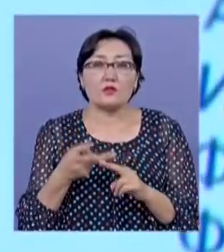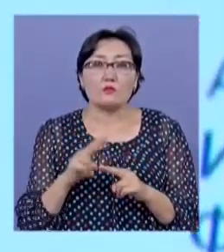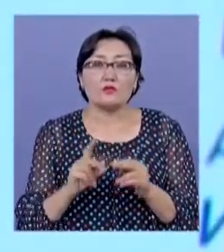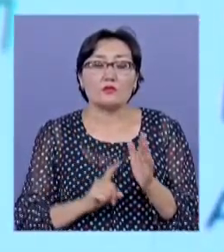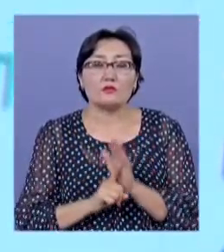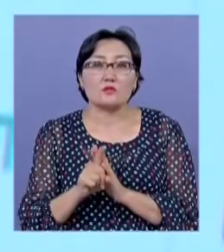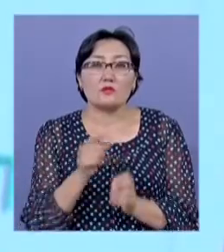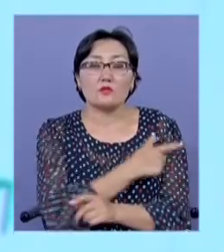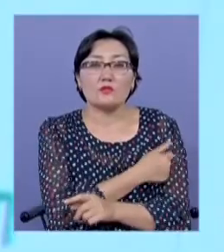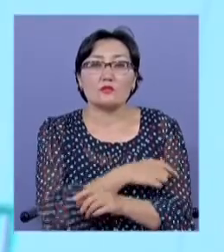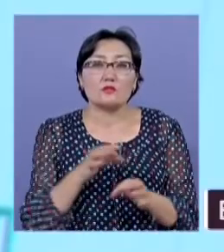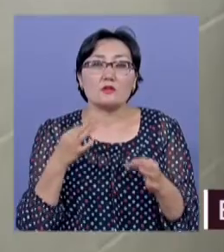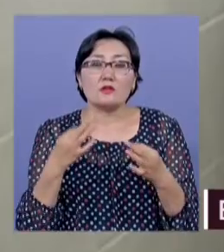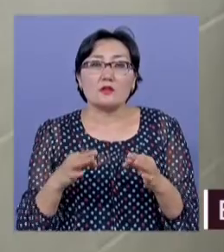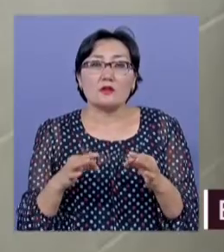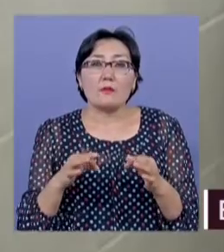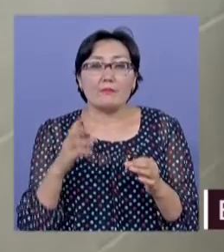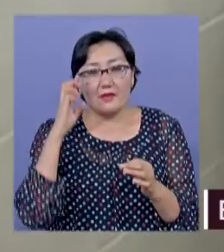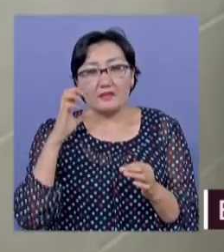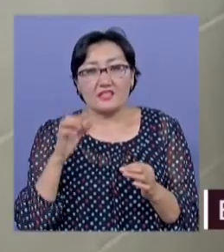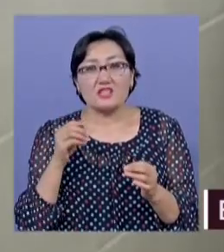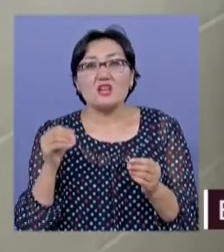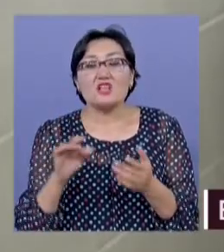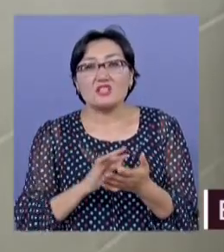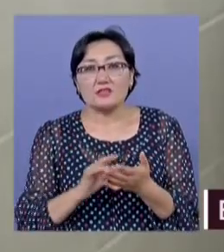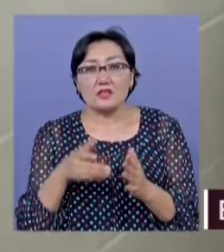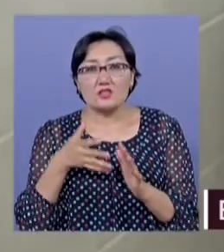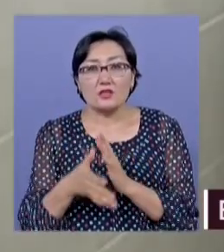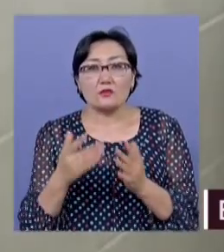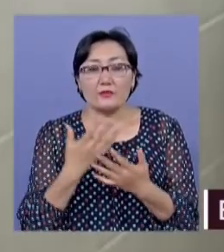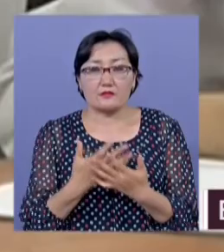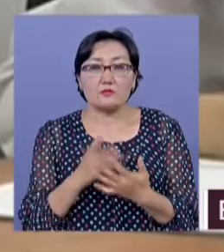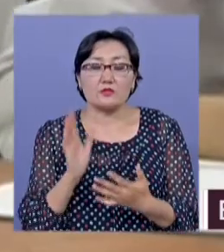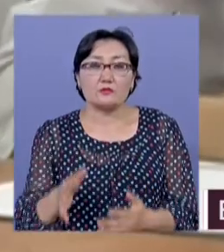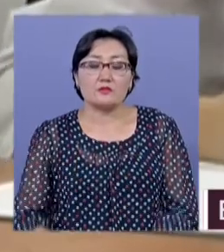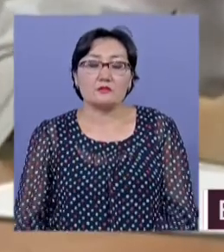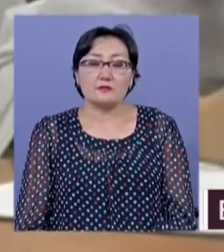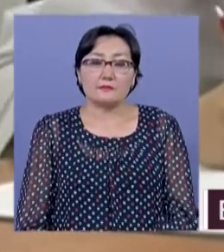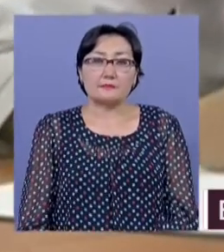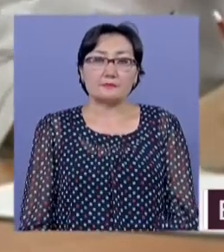алдымен медицинаның ашықтығы мен мемлекет шығындарының жариялылығын қамтамасыз етпек. Салтан Нысанбек, Нұрлан Өтеген, Алматы телеарнасы.